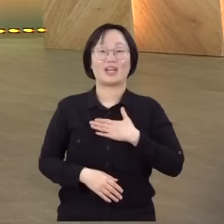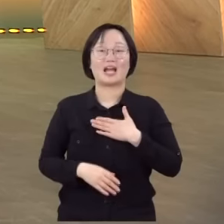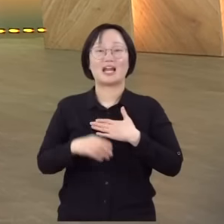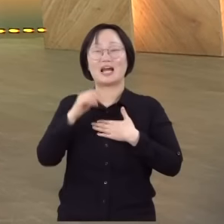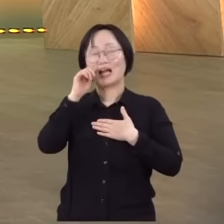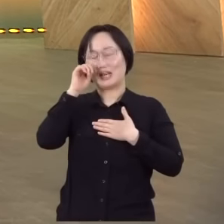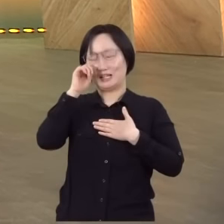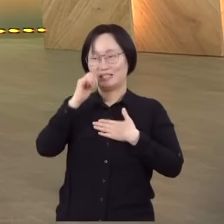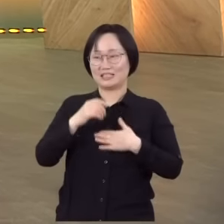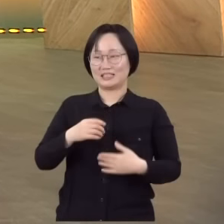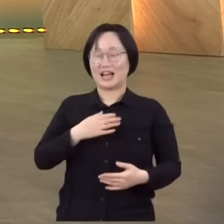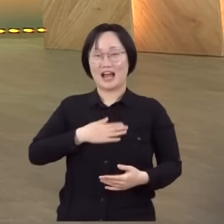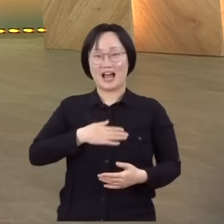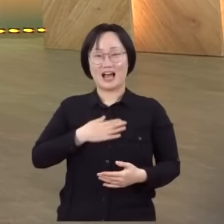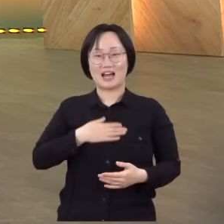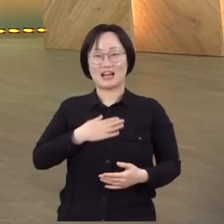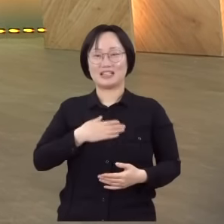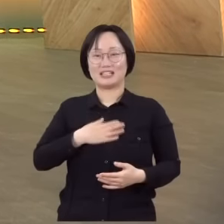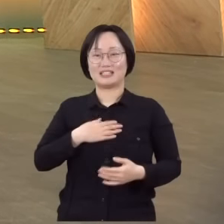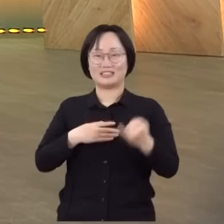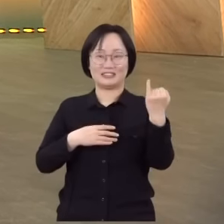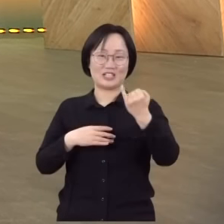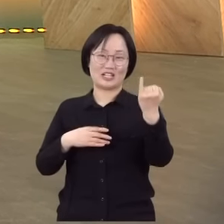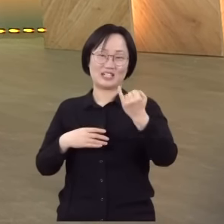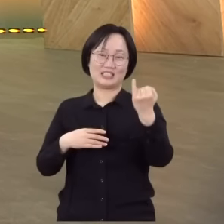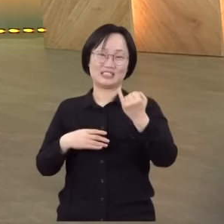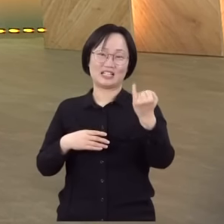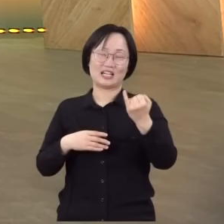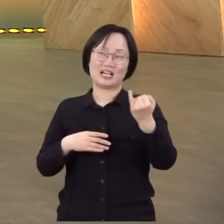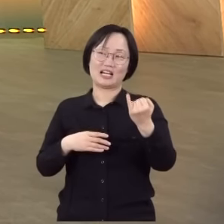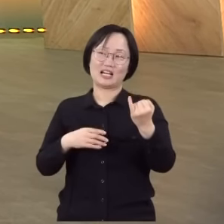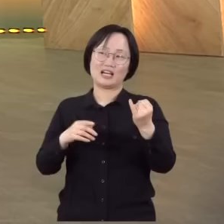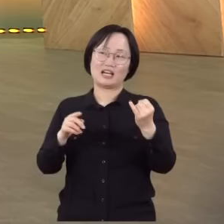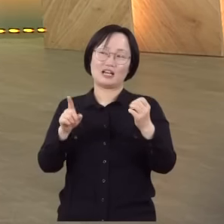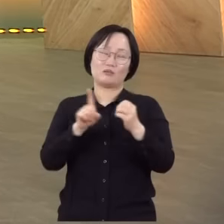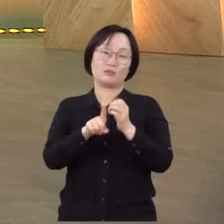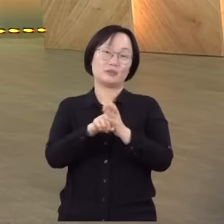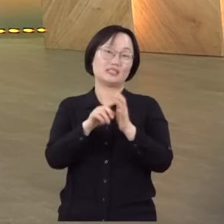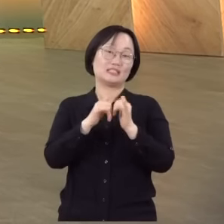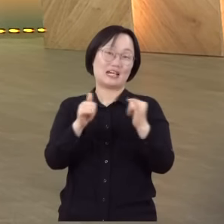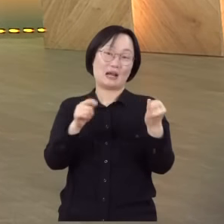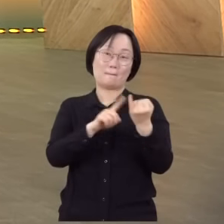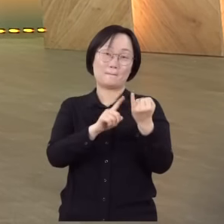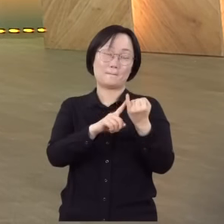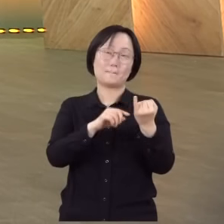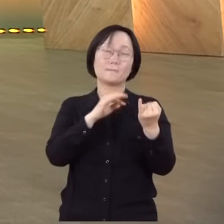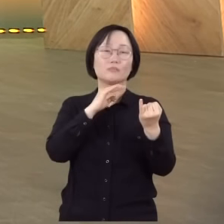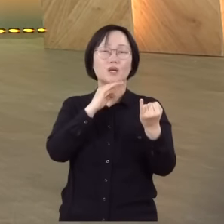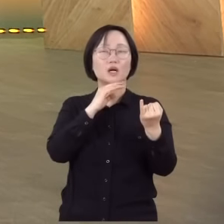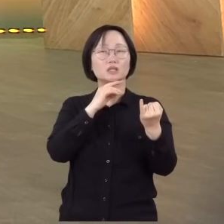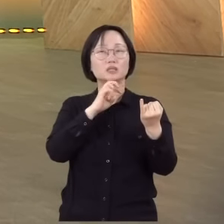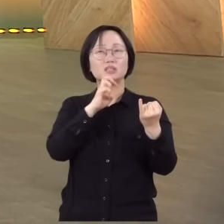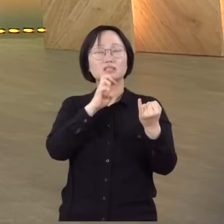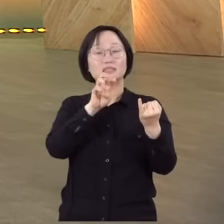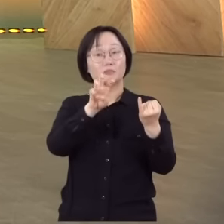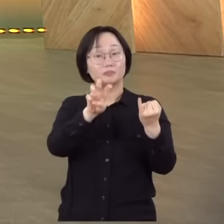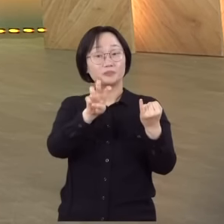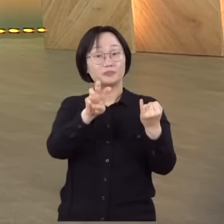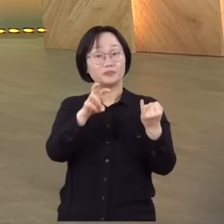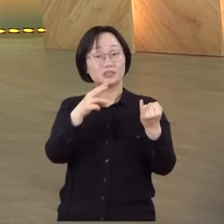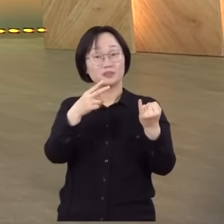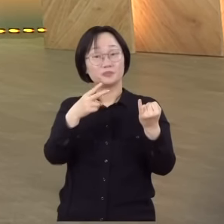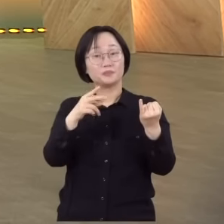불자님이 계세요 지금 나이가 30대 젊은 불자 님이네요 30대 그 젊은